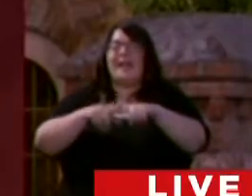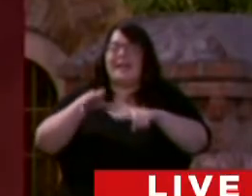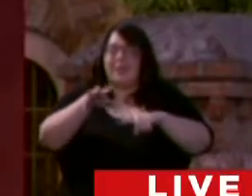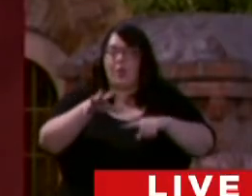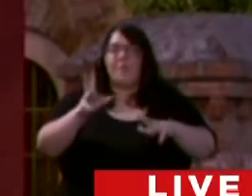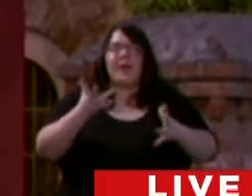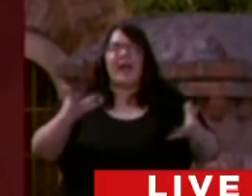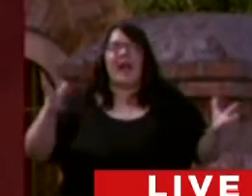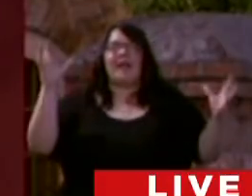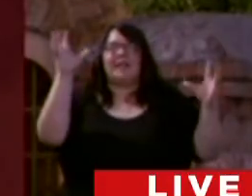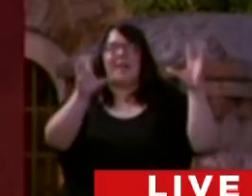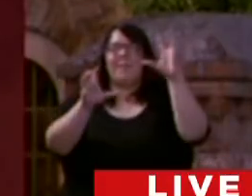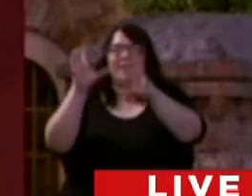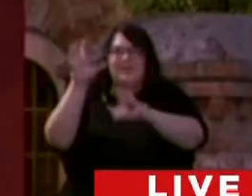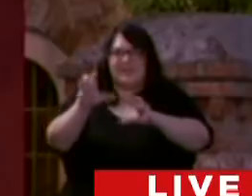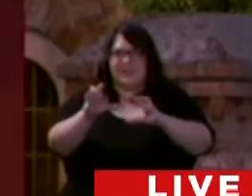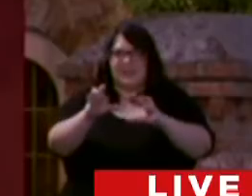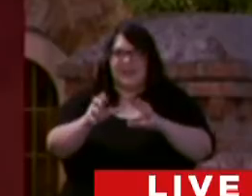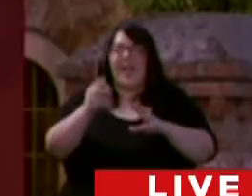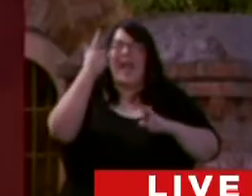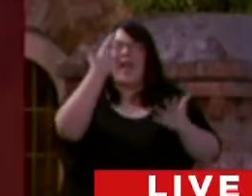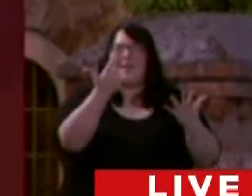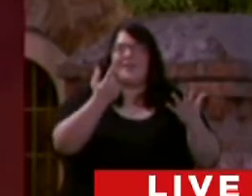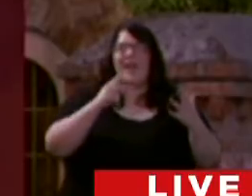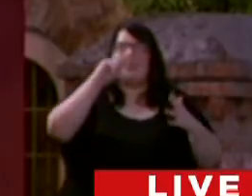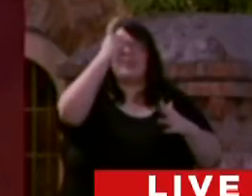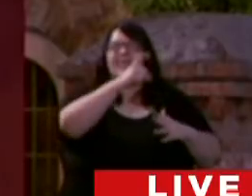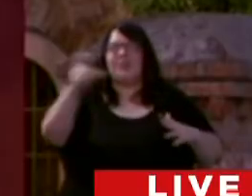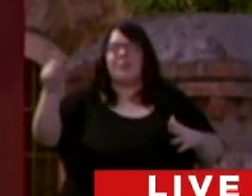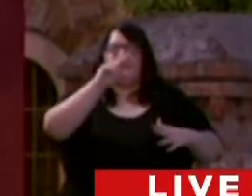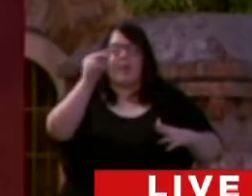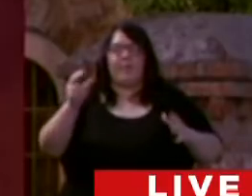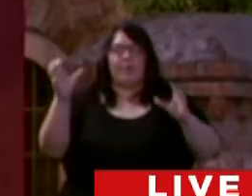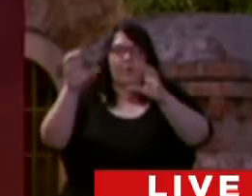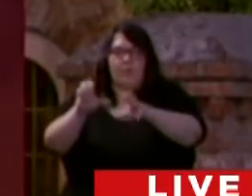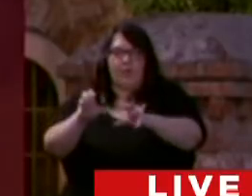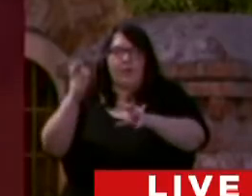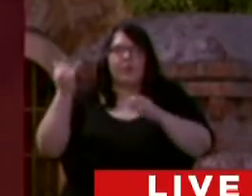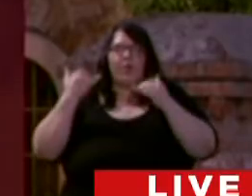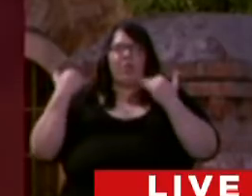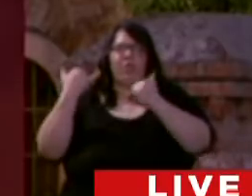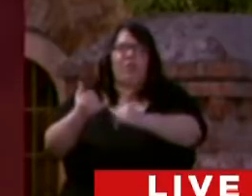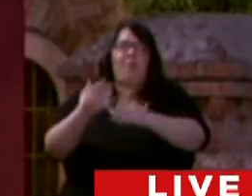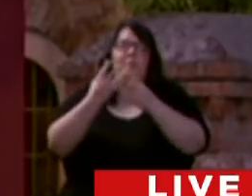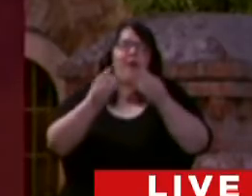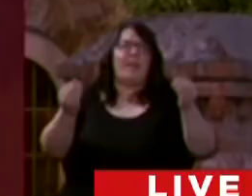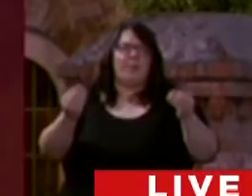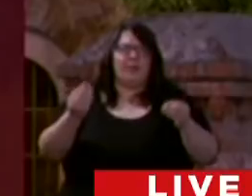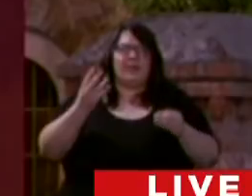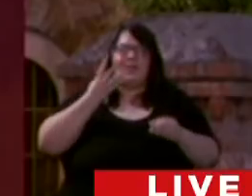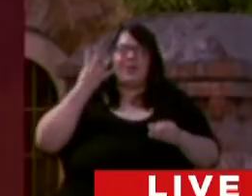στη χώρα. Ύψους συνολικά 7 δισεκατομμυρίων ευρώ. Έχει καθυστερήσει πάρα πολύ. Εδώ και 4